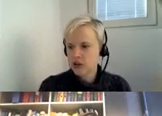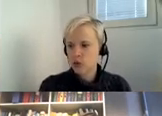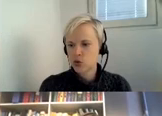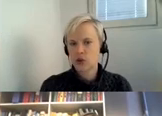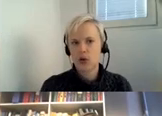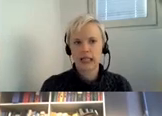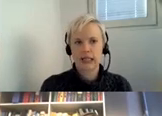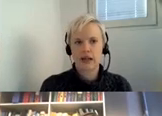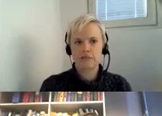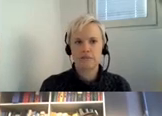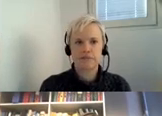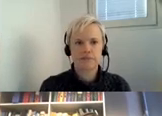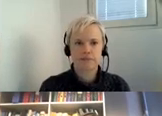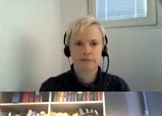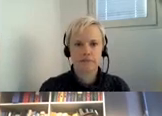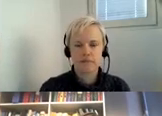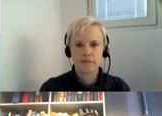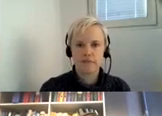odotettavissa jotain uutta yllättävää?